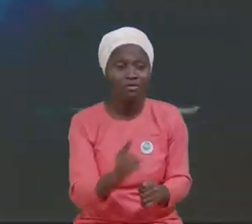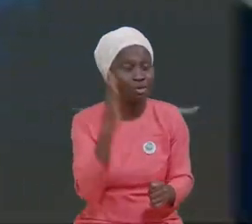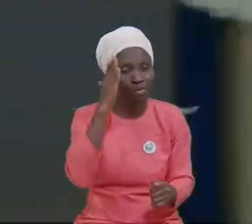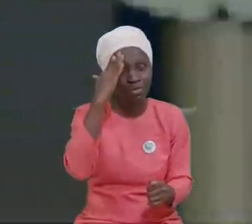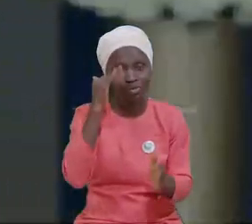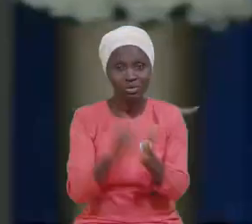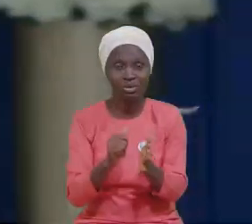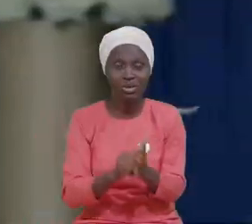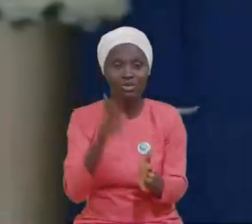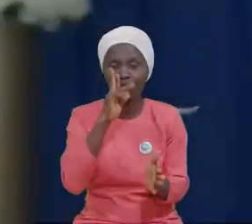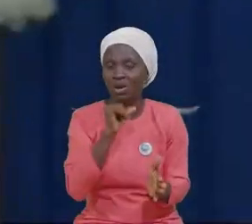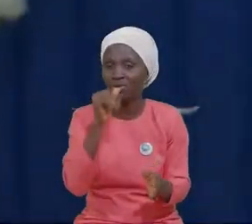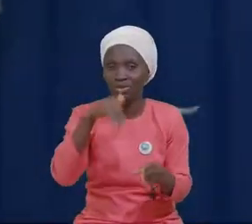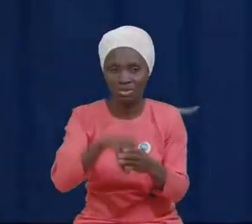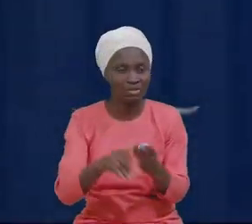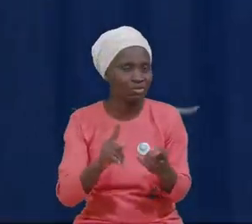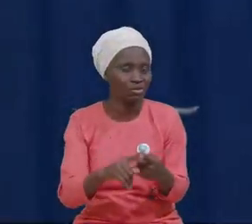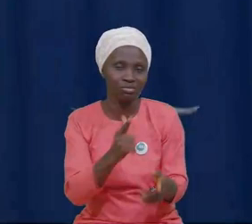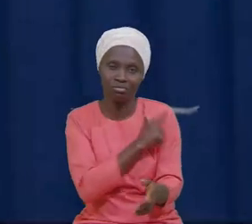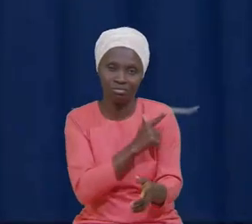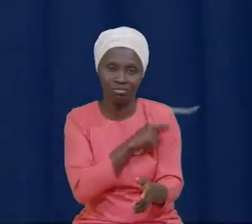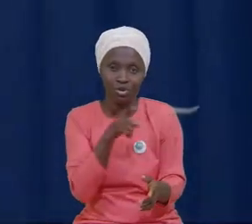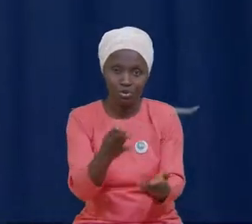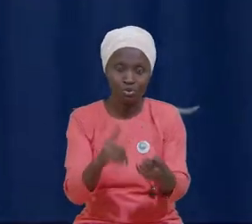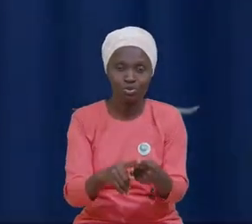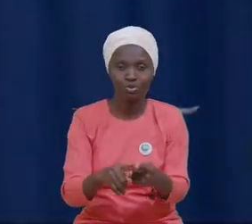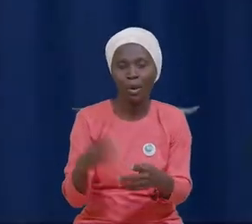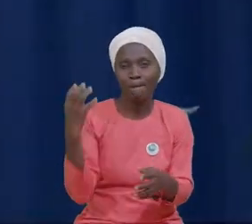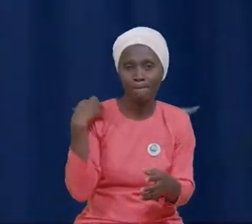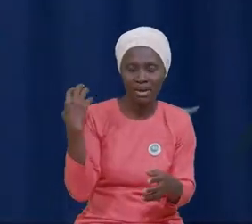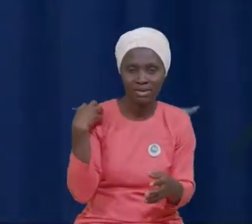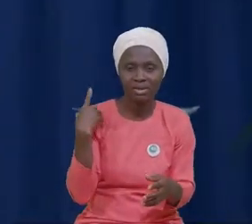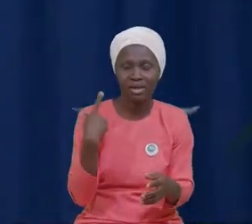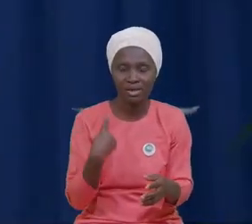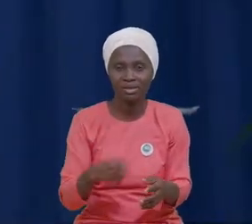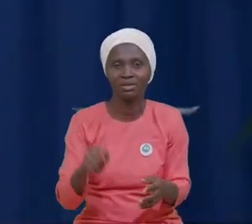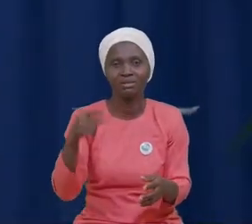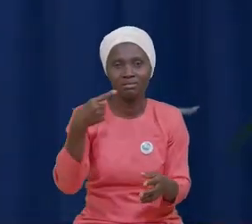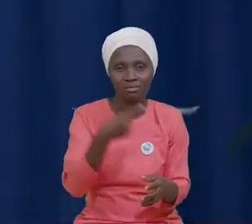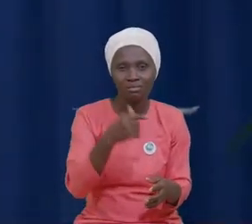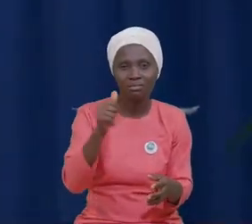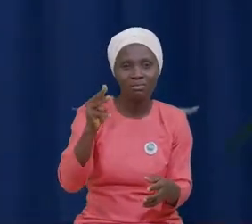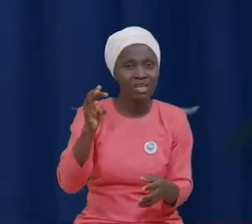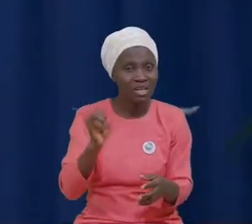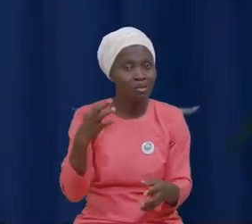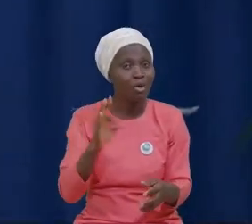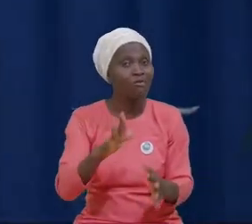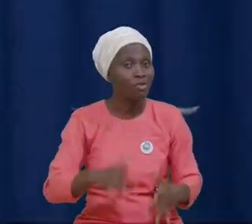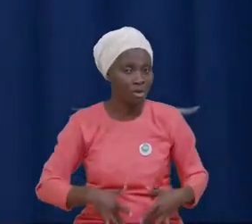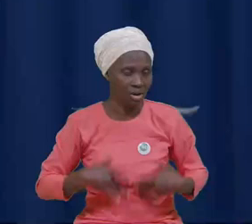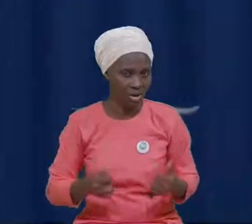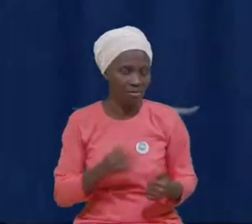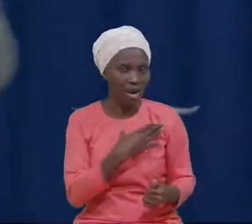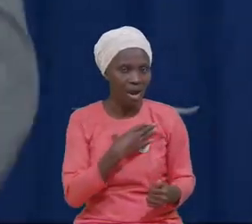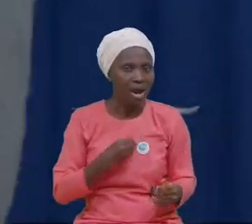que tu n'es pas dans la médiocrité. Tu veux maîtriser le jeu de la vie et le jeu